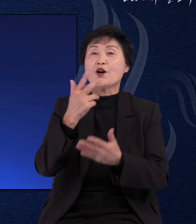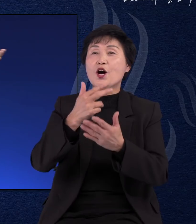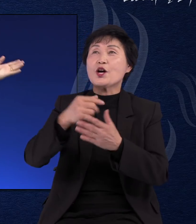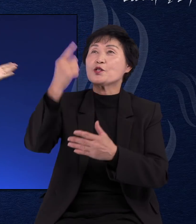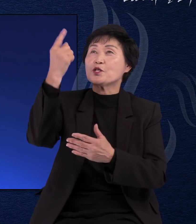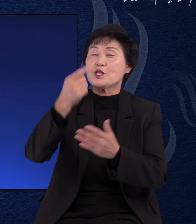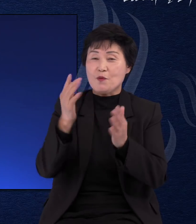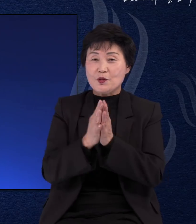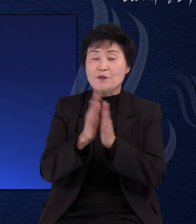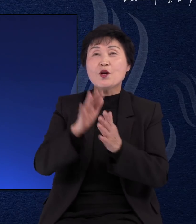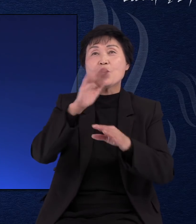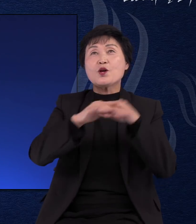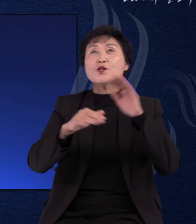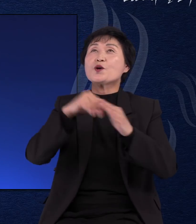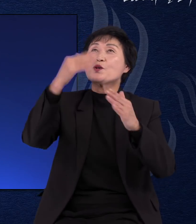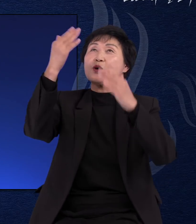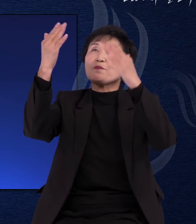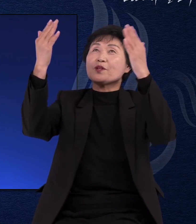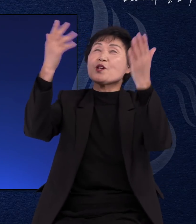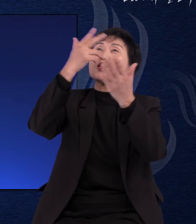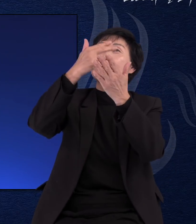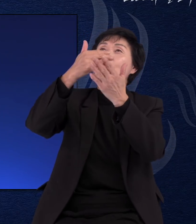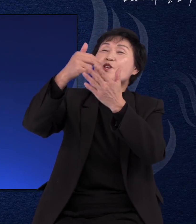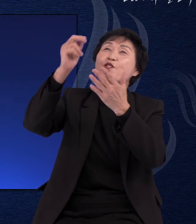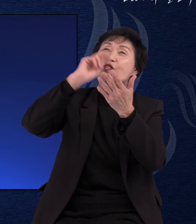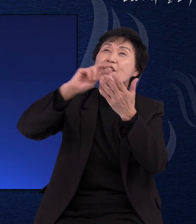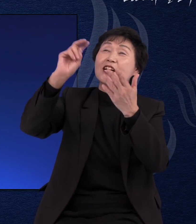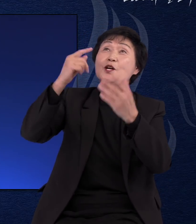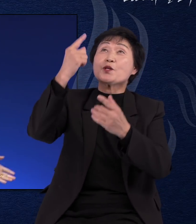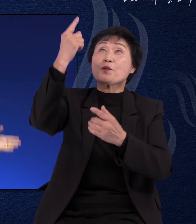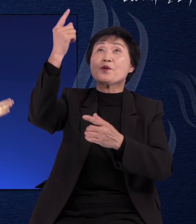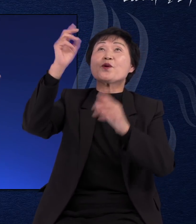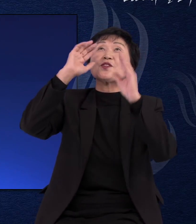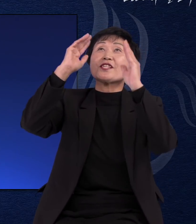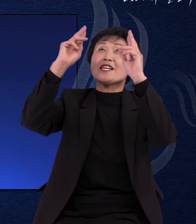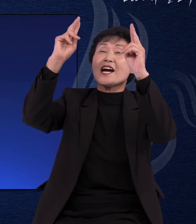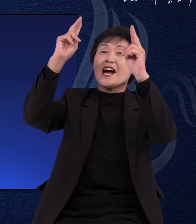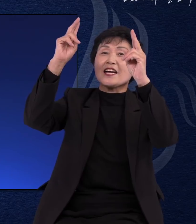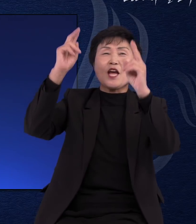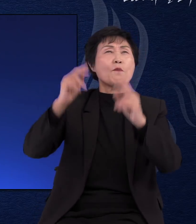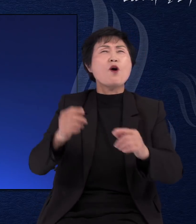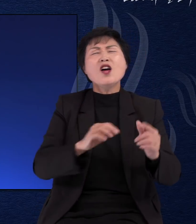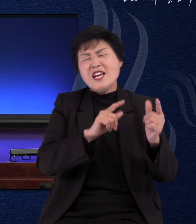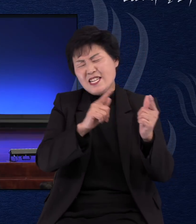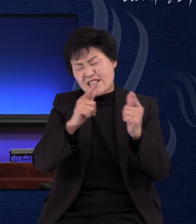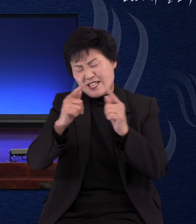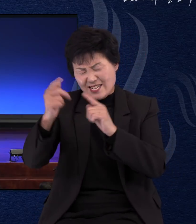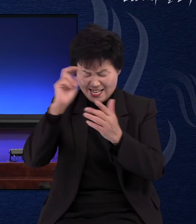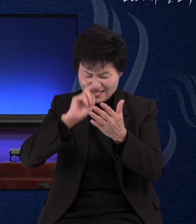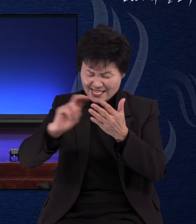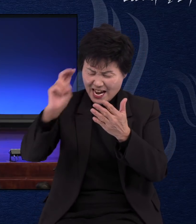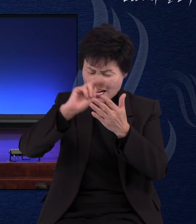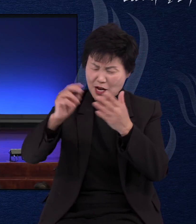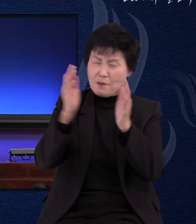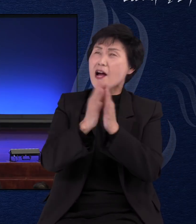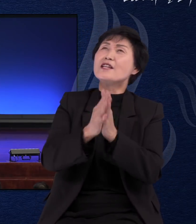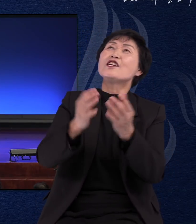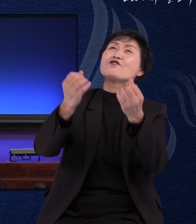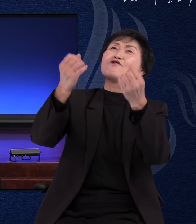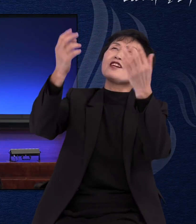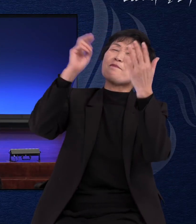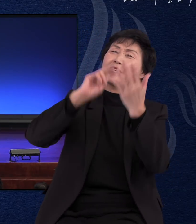높이 들고 주를 찾냐, 높은 곳을 향해 주를 찾. 해 뜨는 데부터 할렐루야 이거까지